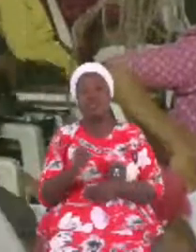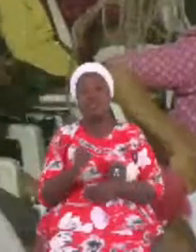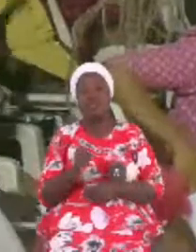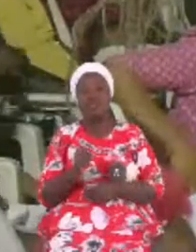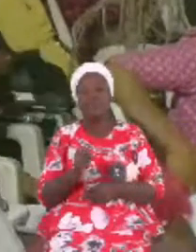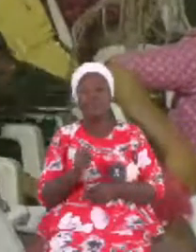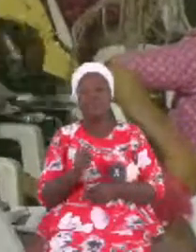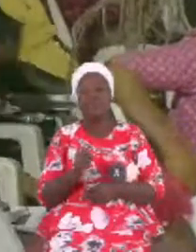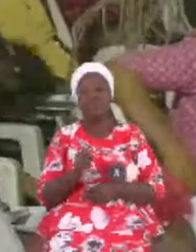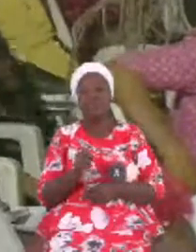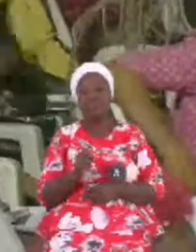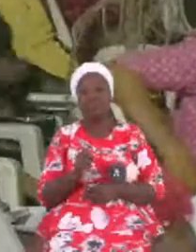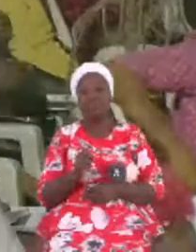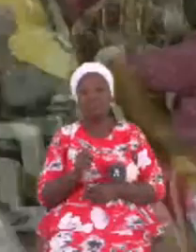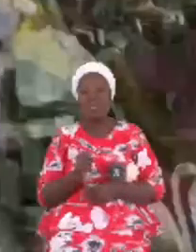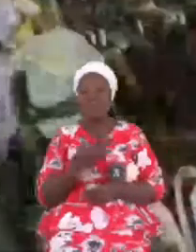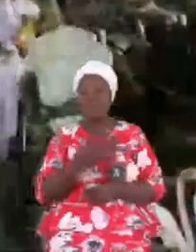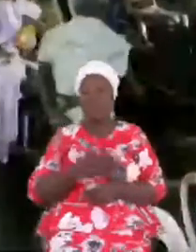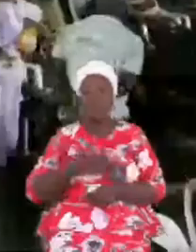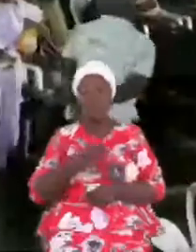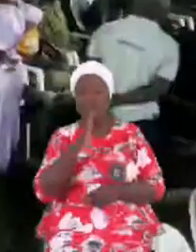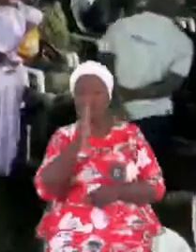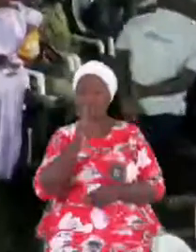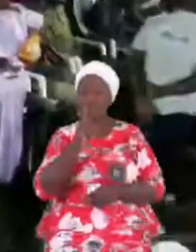Dans toutes les localités,